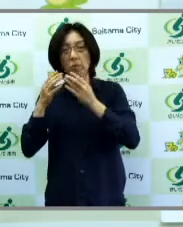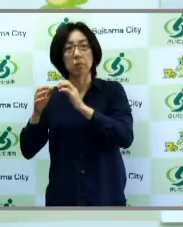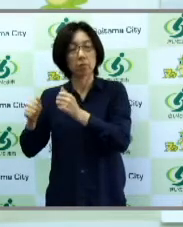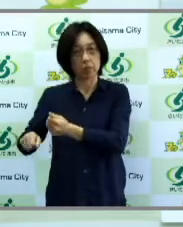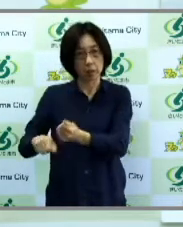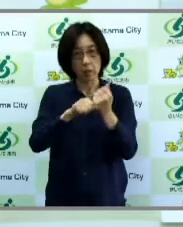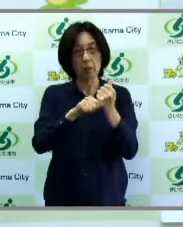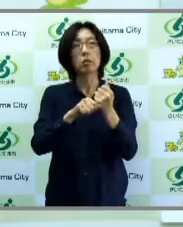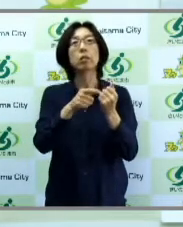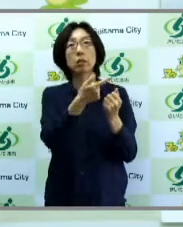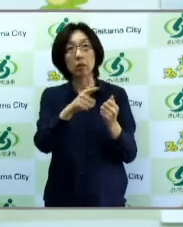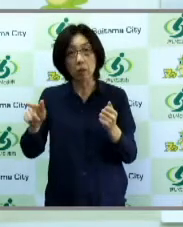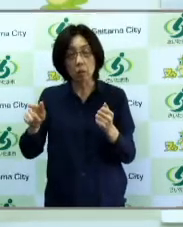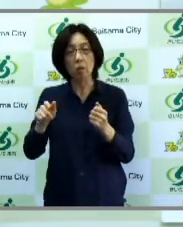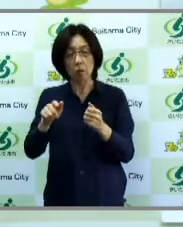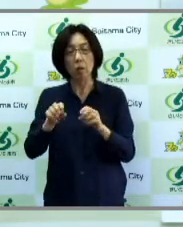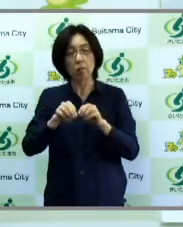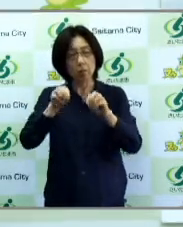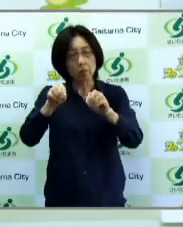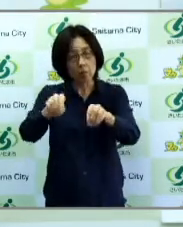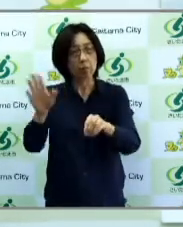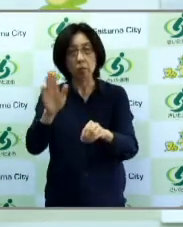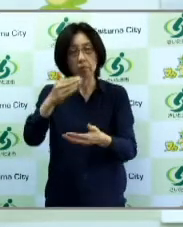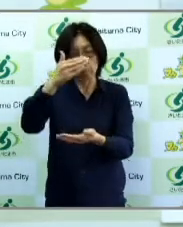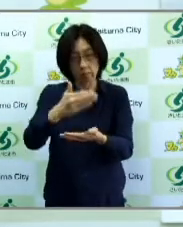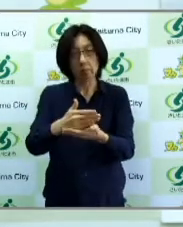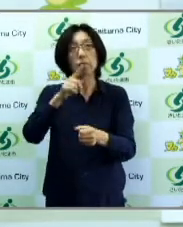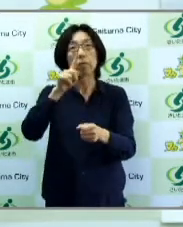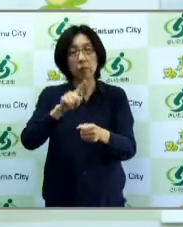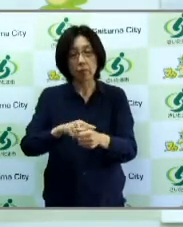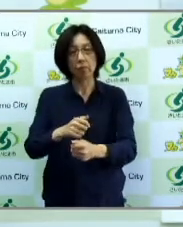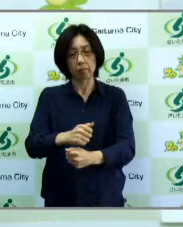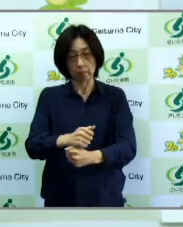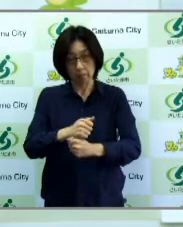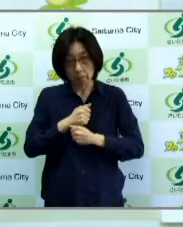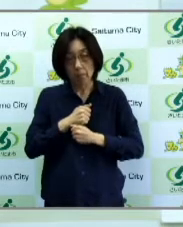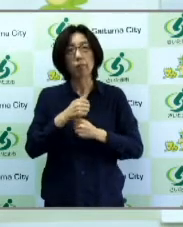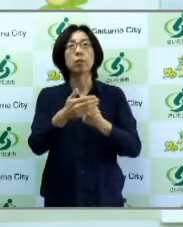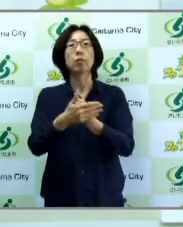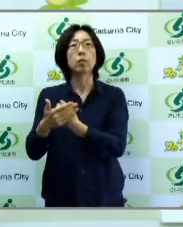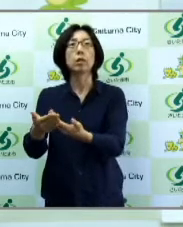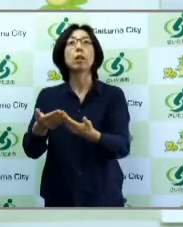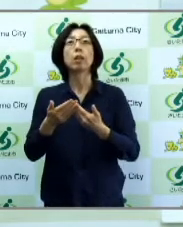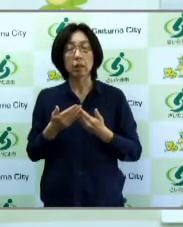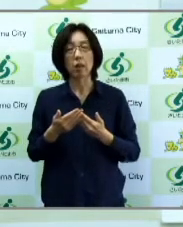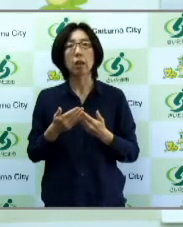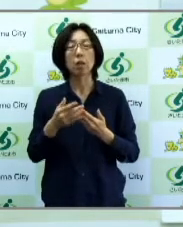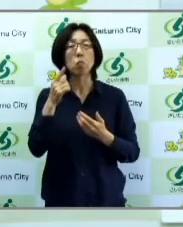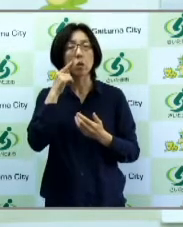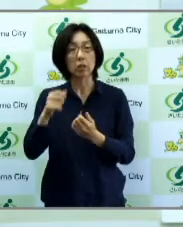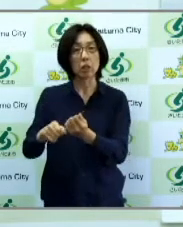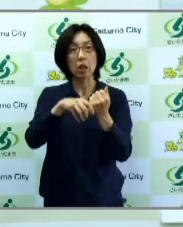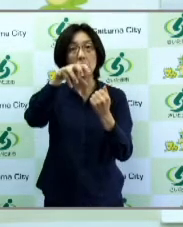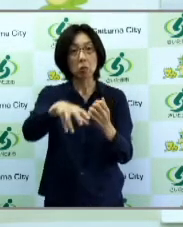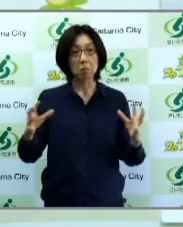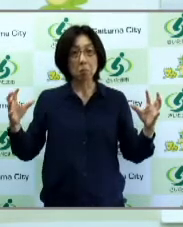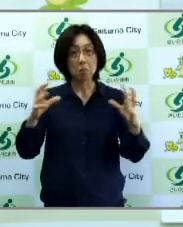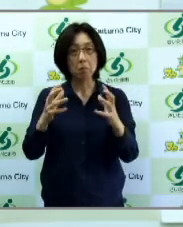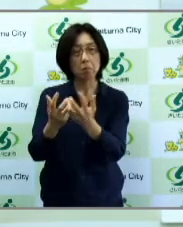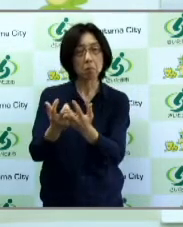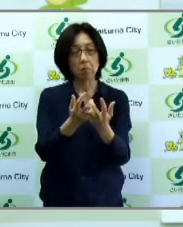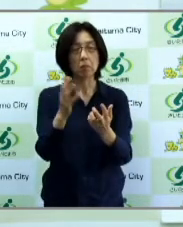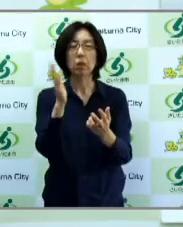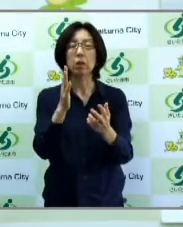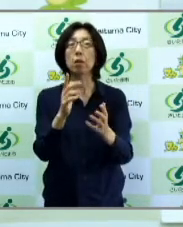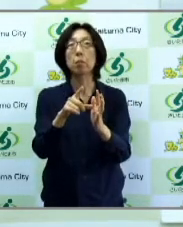ご協力をいただくとともに、安全を確保した上での在宅避難や親戚や知人宅への避難についても、避